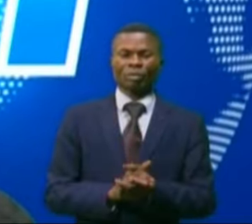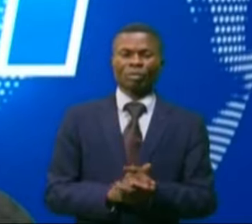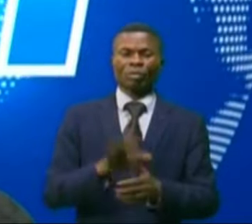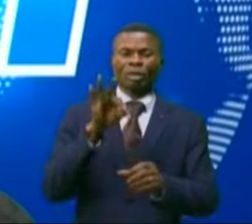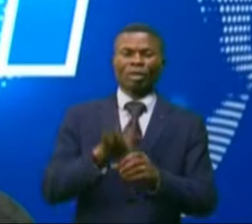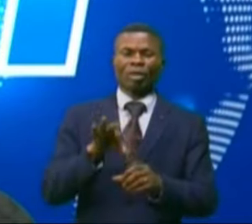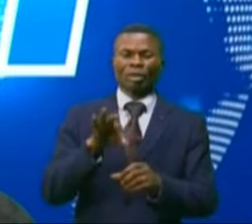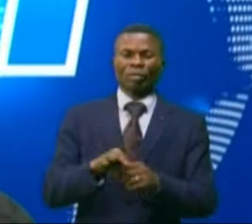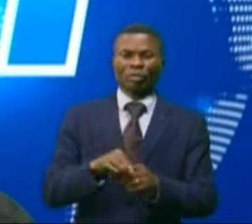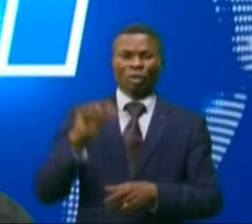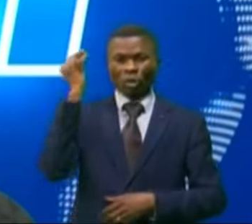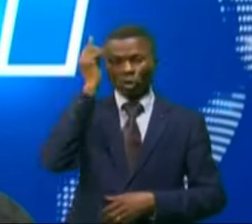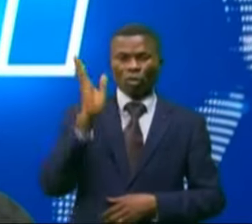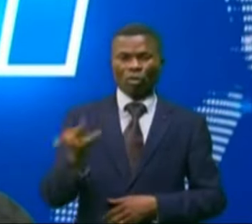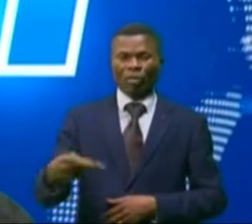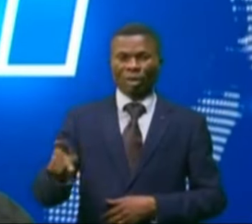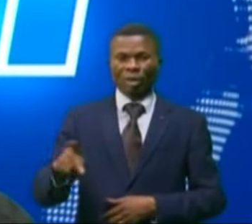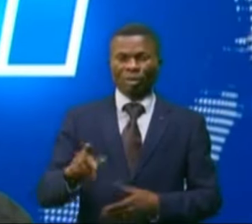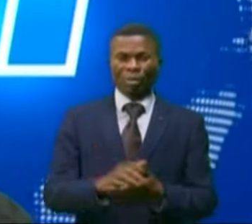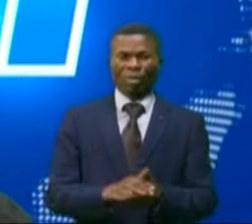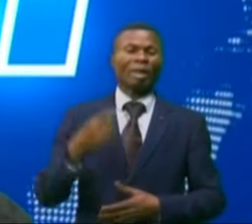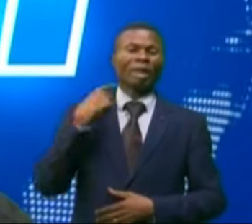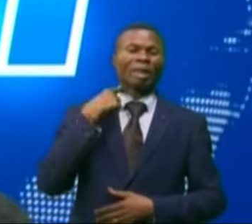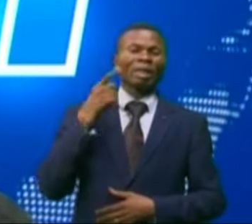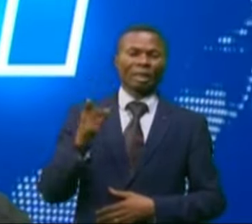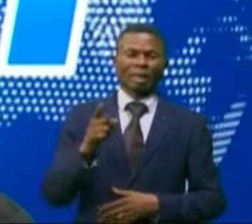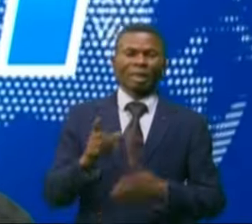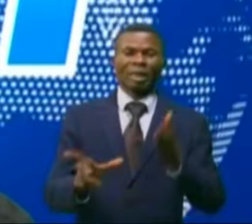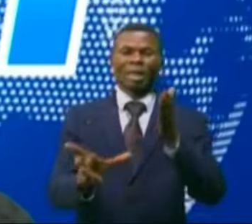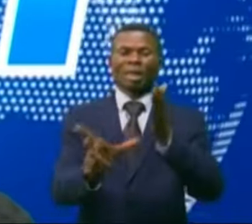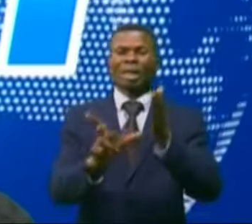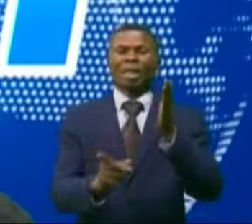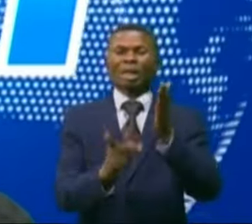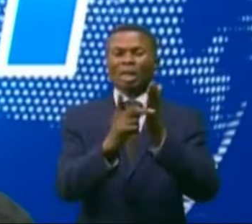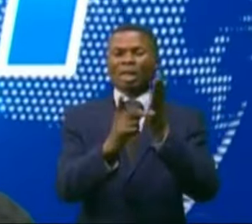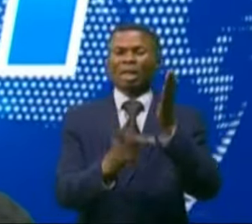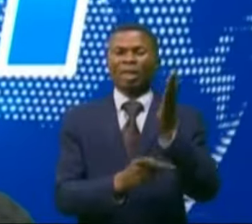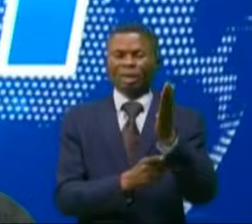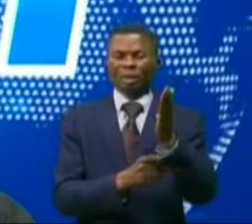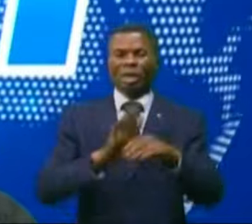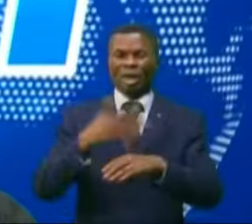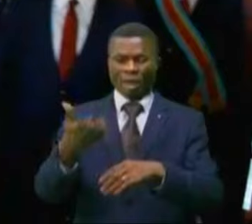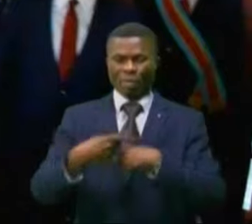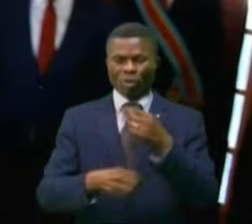le gouverneur de la province du Kwango a pris officiellement ses fonctions après son investiture.